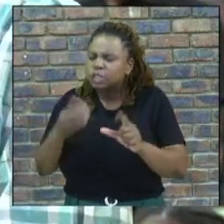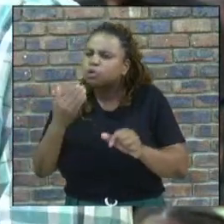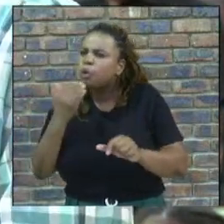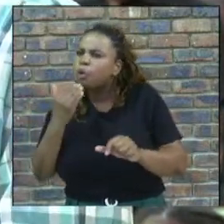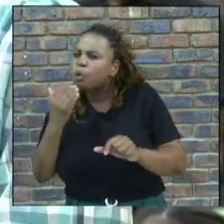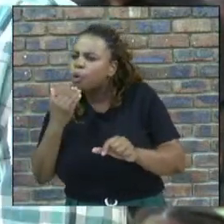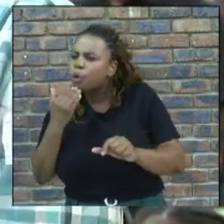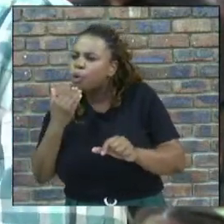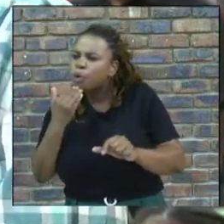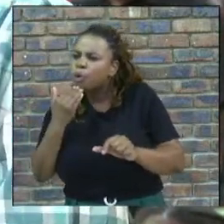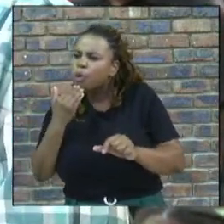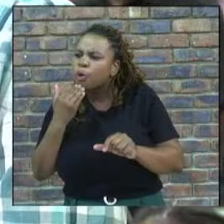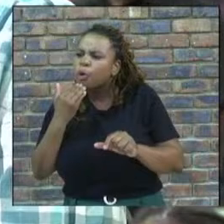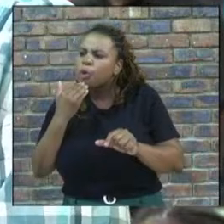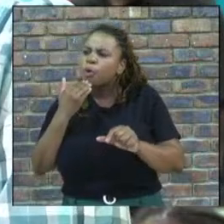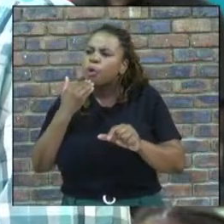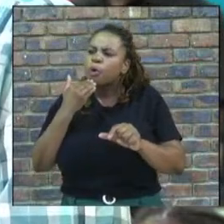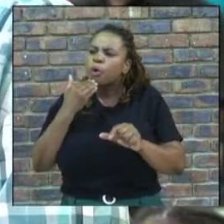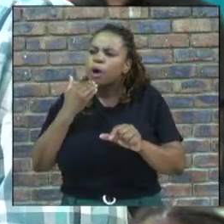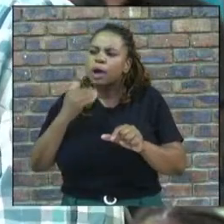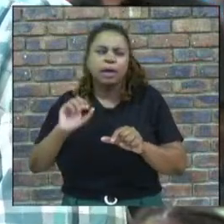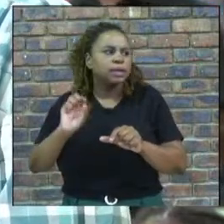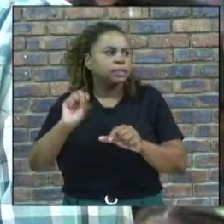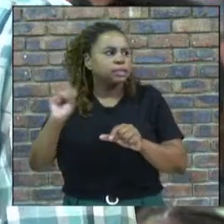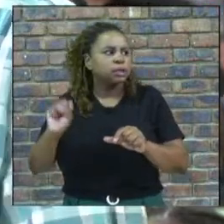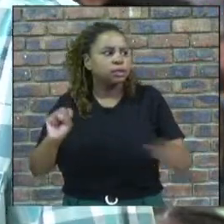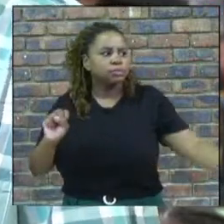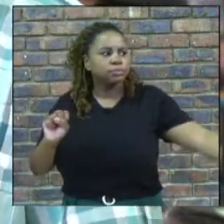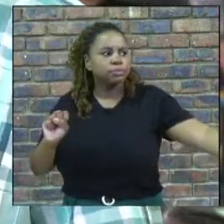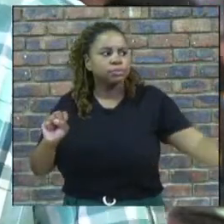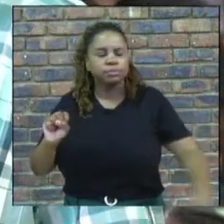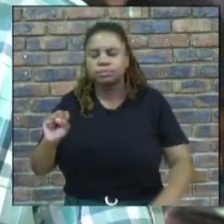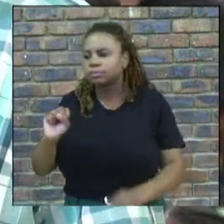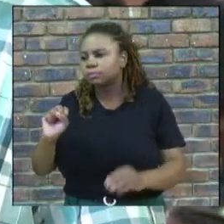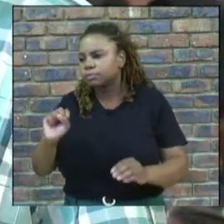beSouth Africa kuphela na noma